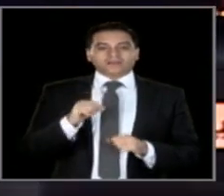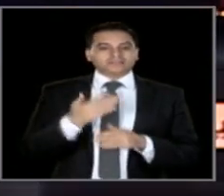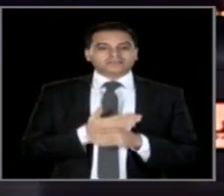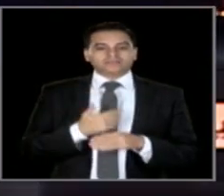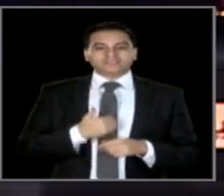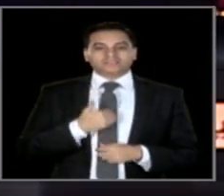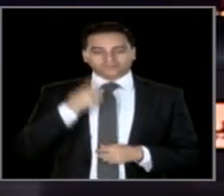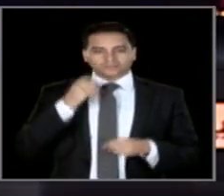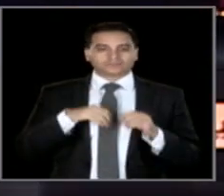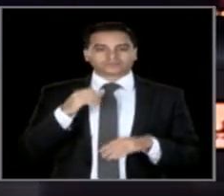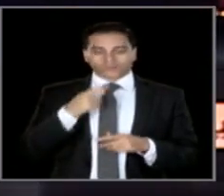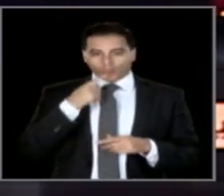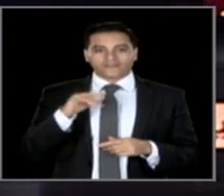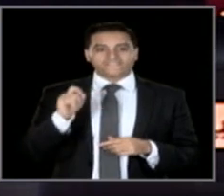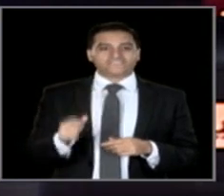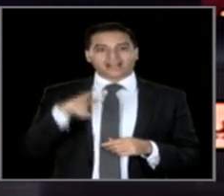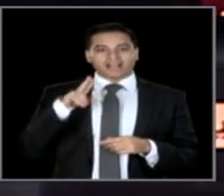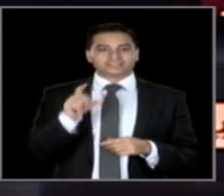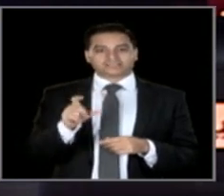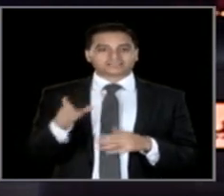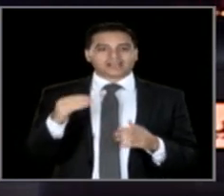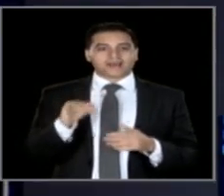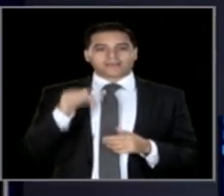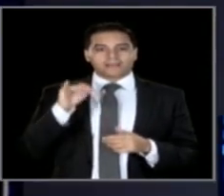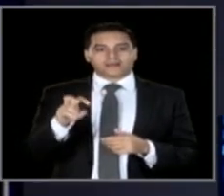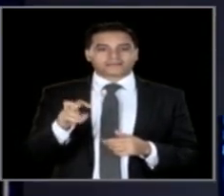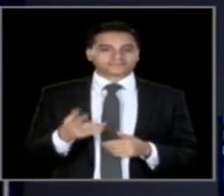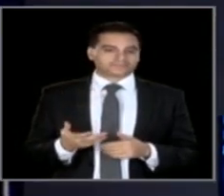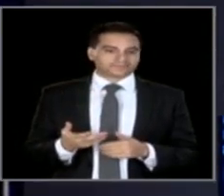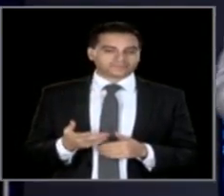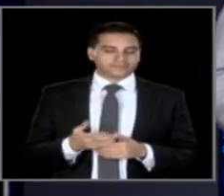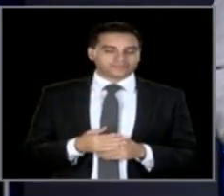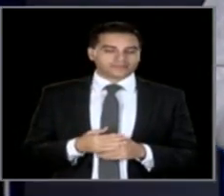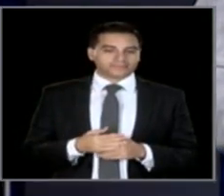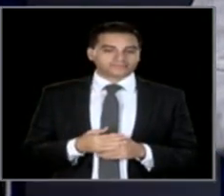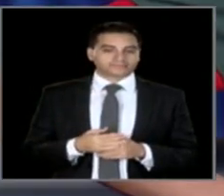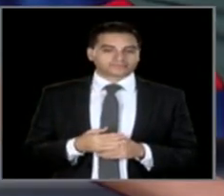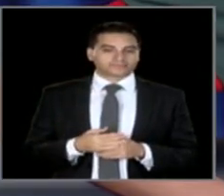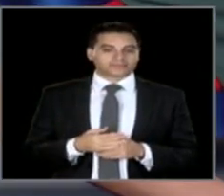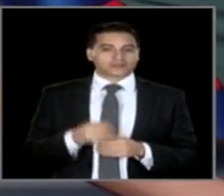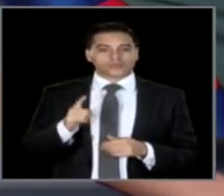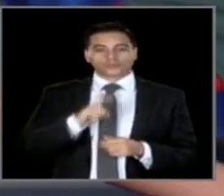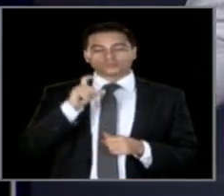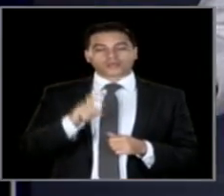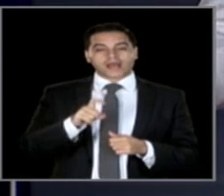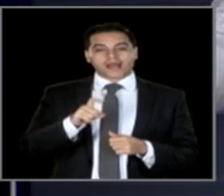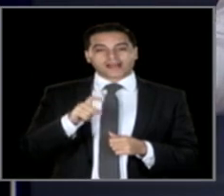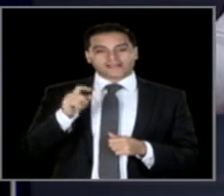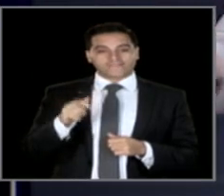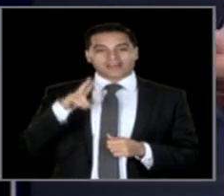إن أنا مش هتقولي فاتن حمامة. مش عارفة بقى. تعال نشوف الأسئلة اللي ما تجاوبتش. فاتن